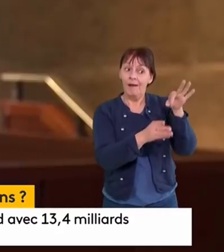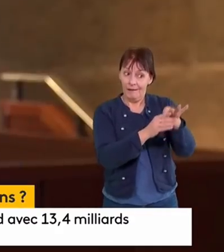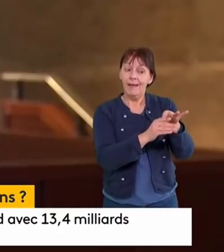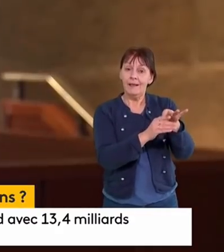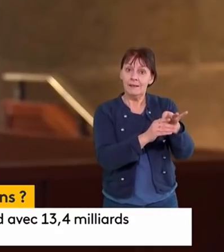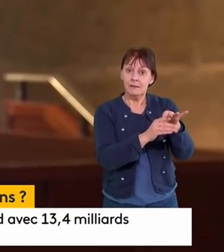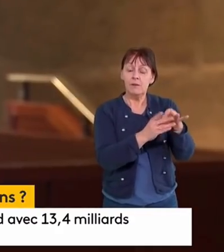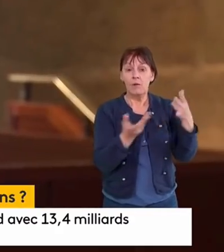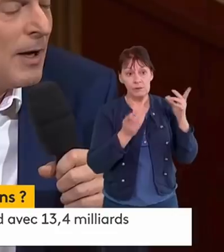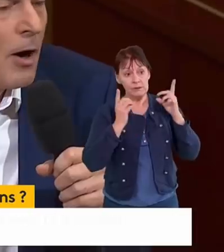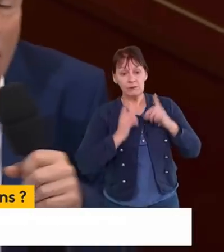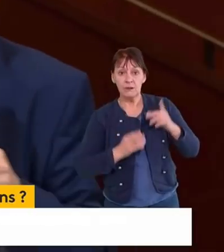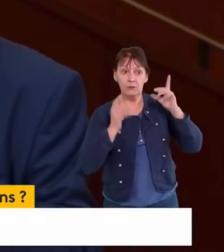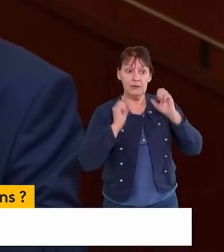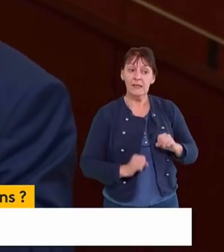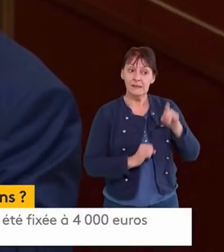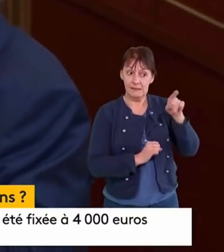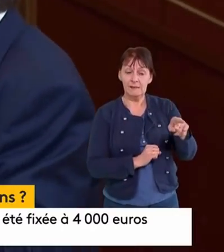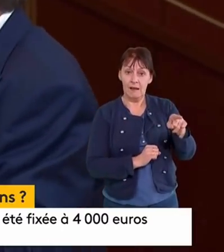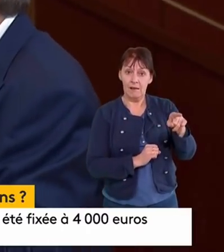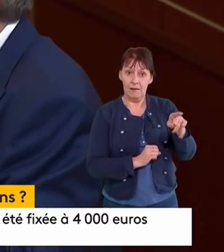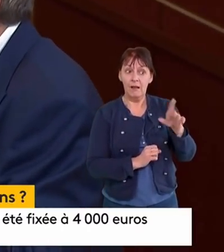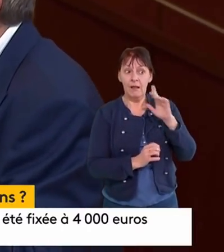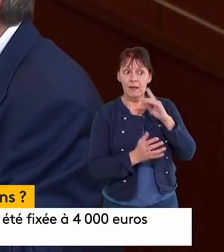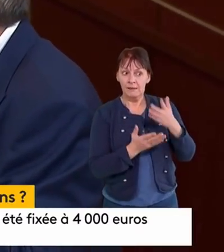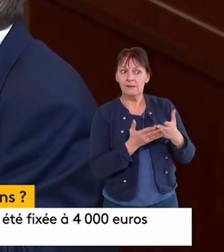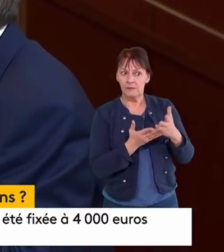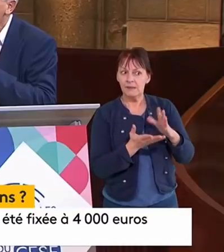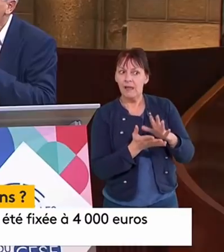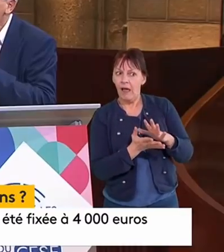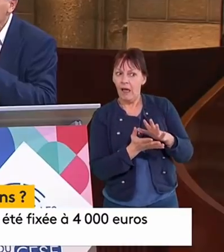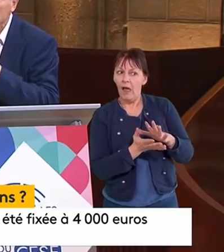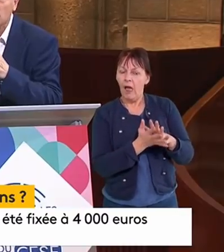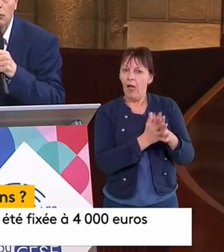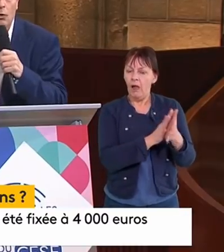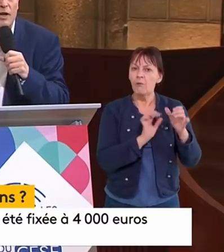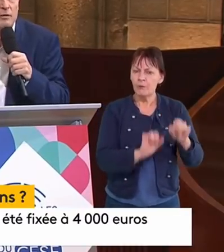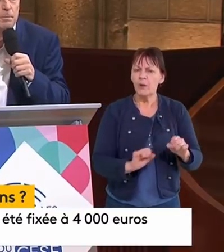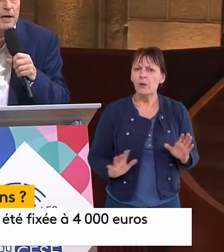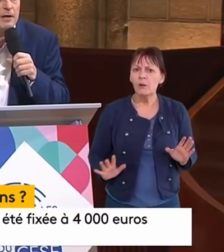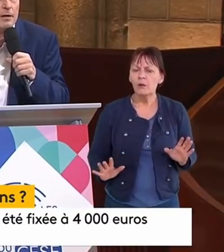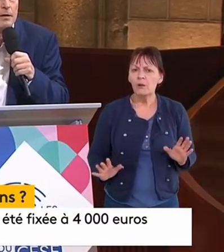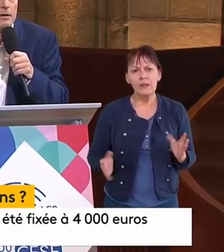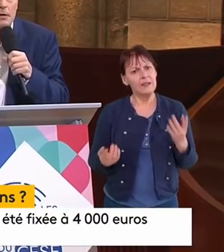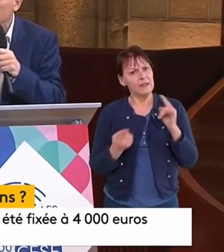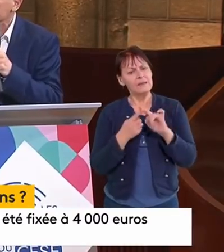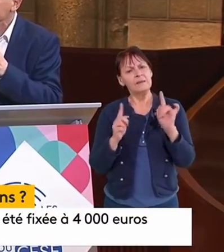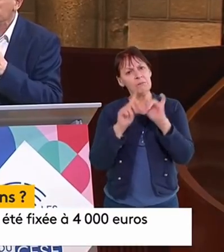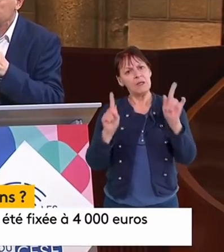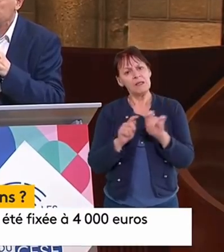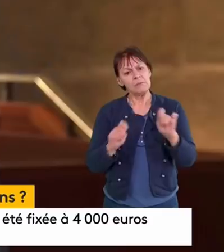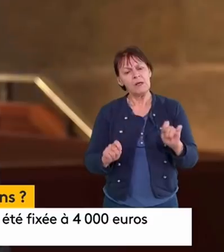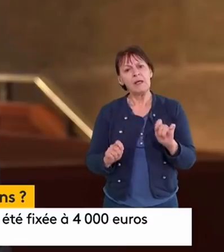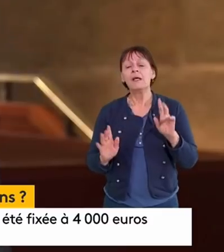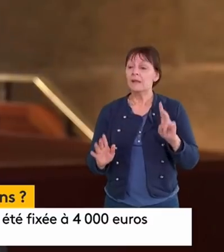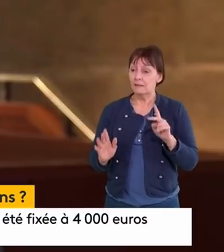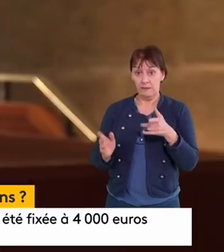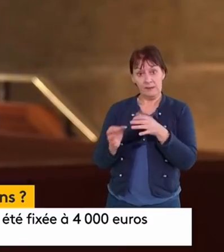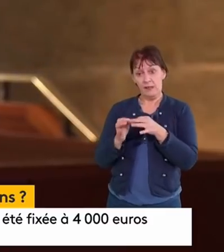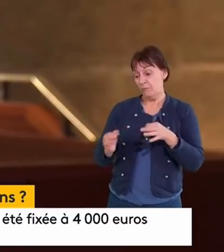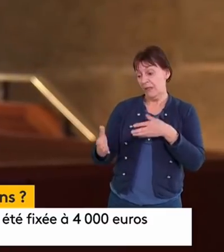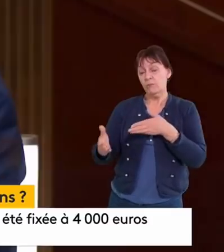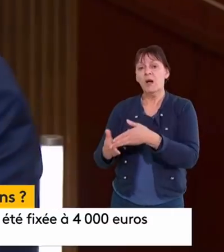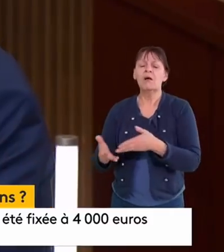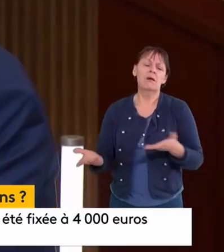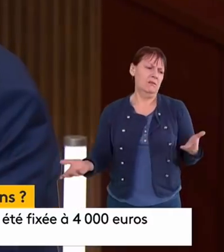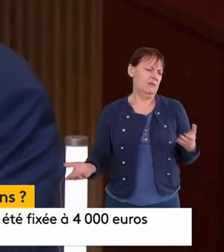cohabitation aussi, hein. Oui, mais en quoi ça peut faire peur ? Quand même, c'est une question de respect. Ça peut être un blocage du pays aussi. Non, mais pourquoi vous parlez